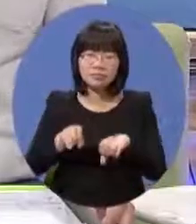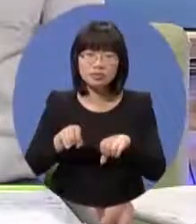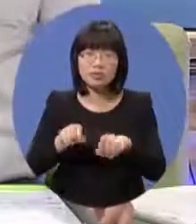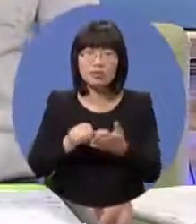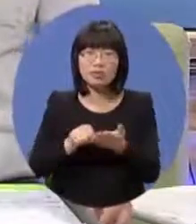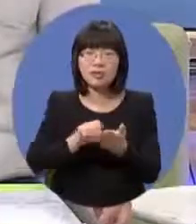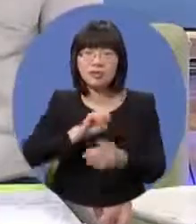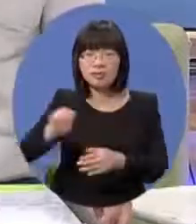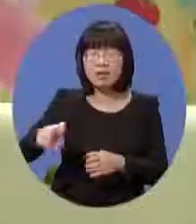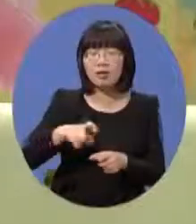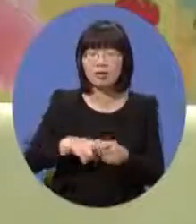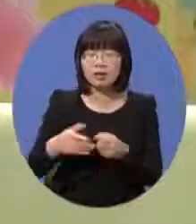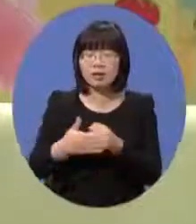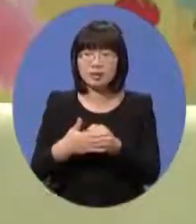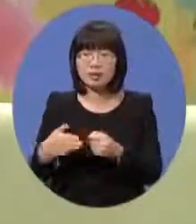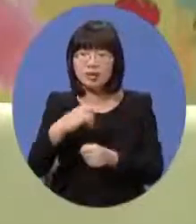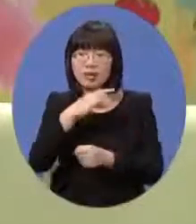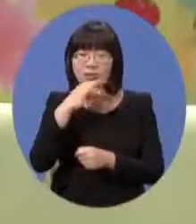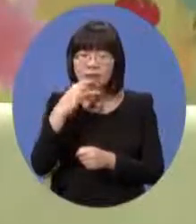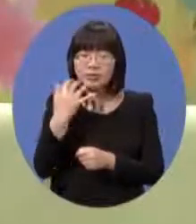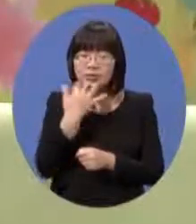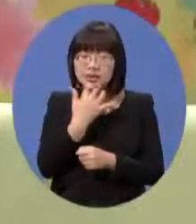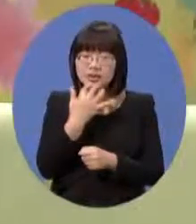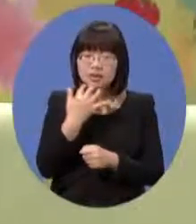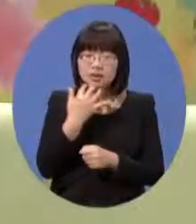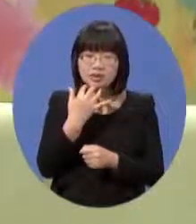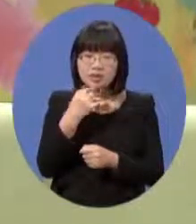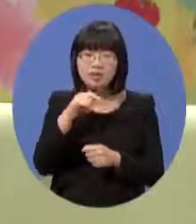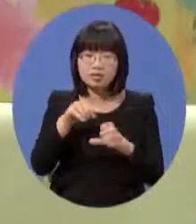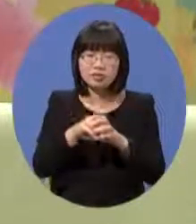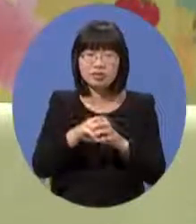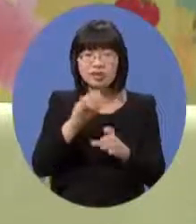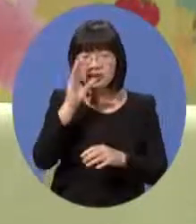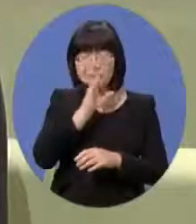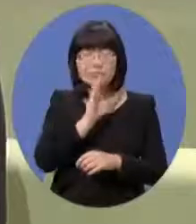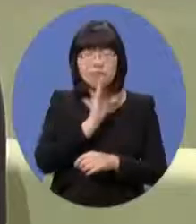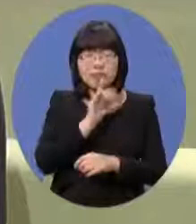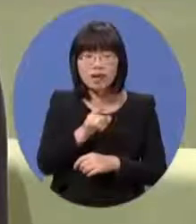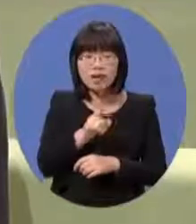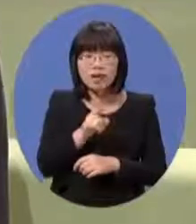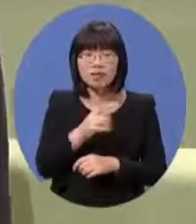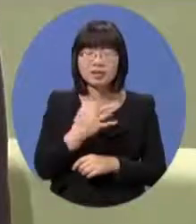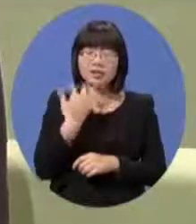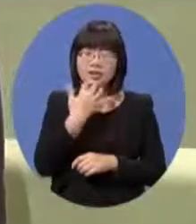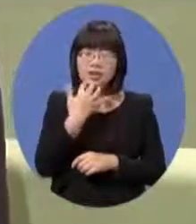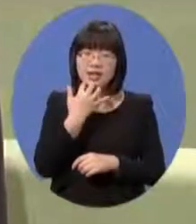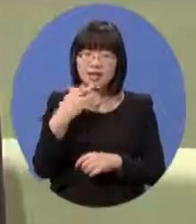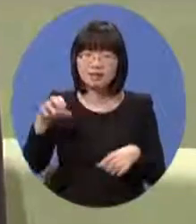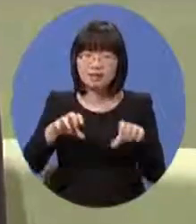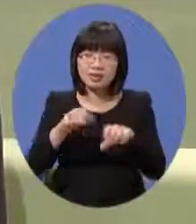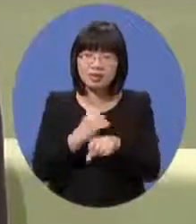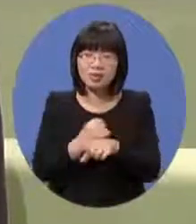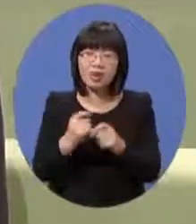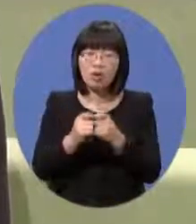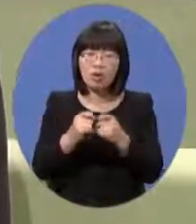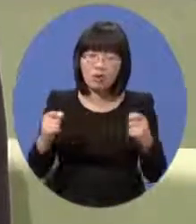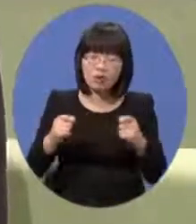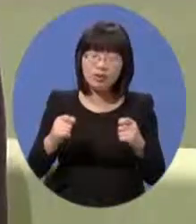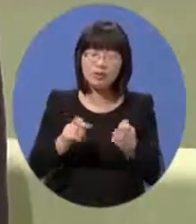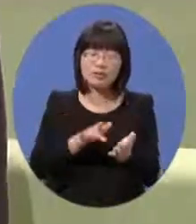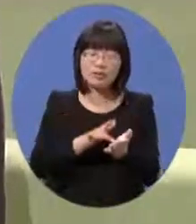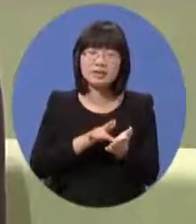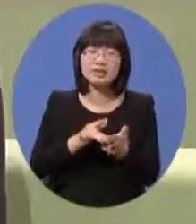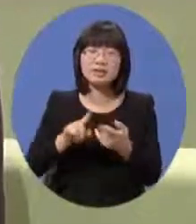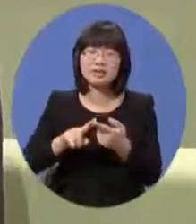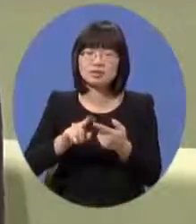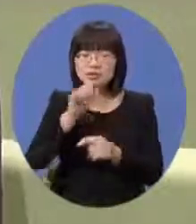거거든요. 이 분홍색을 내는 성분이 안 좋다는 거죠. 그렇죠. 색소. 네. 색소 같은 것들이 굉장히 좋지 않습니다. 네. 색소나 보존제 같은 것들이죠. 그렇죠. 그리고